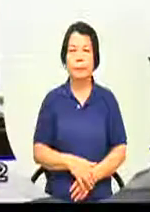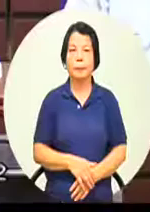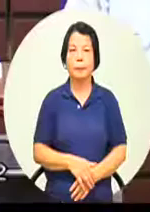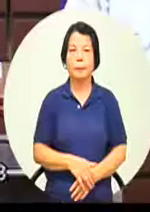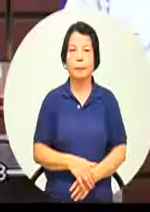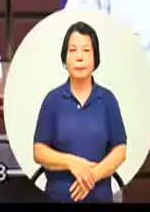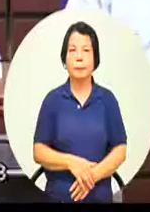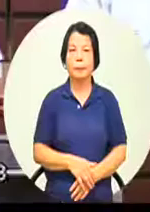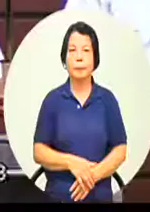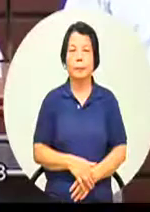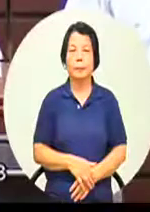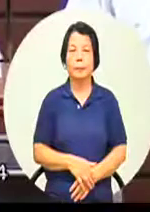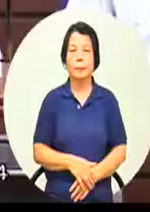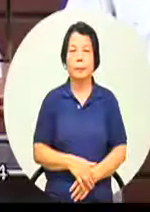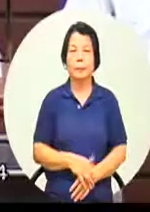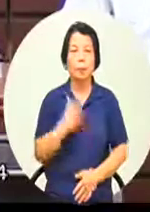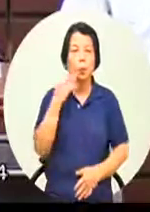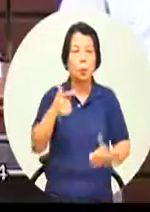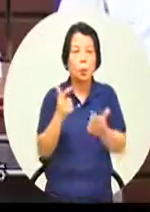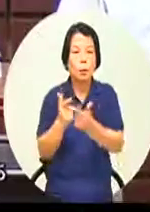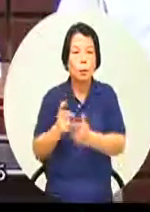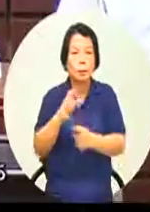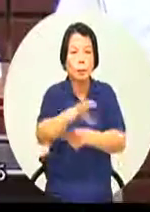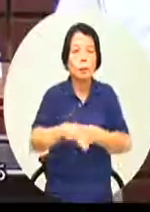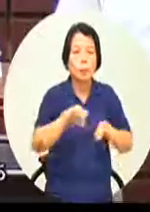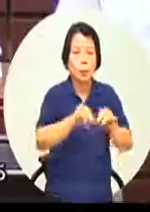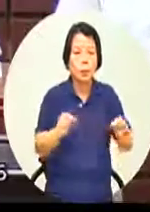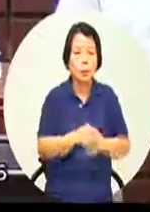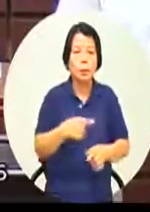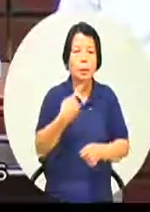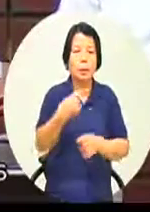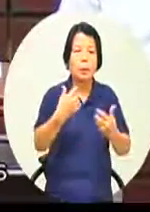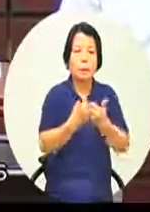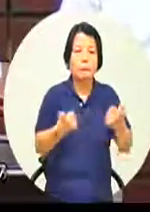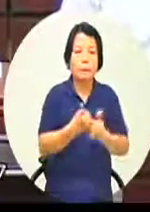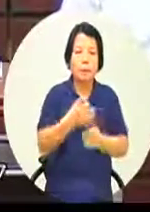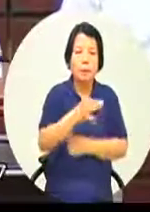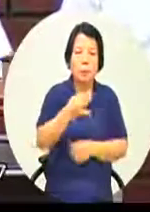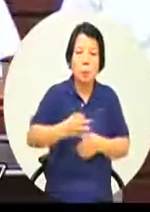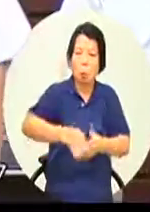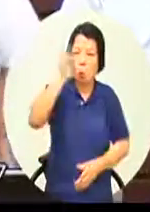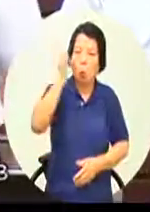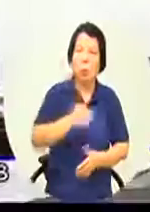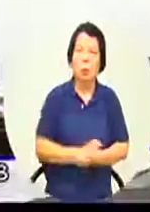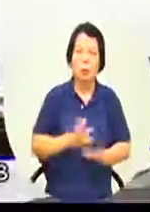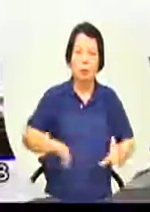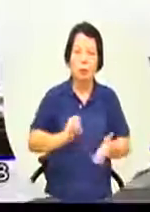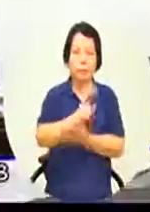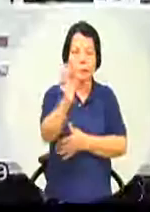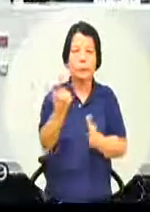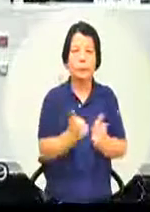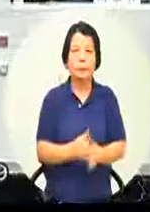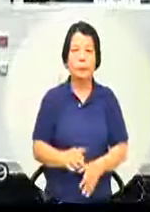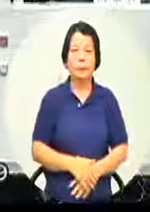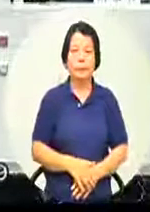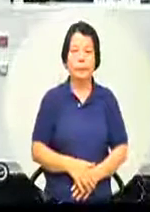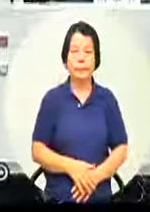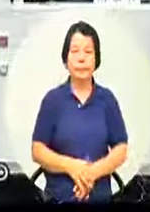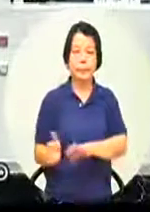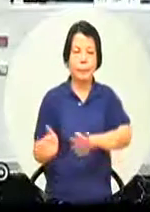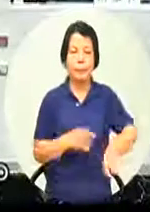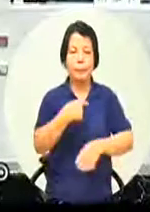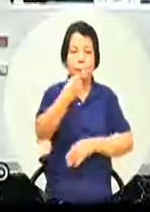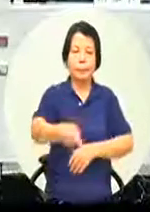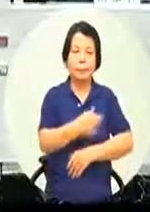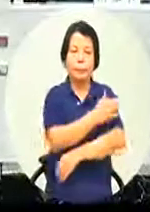因为怎样，他如果要符合那个农地的建筑，一分地的价钱很高，好，这样，好，以上报告，谢谢。 好，接下来请陈慧